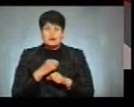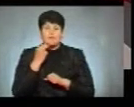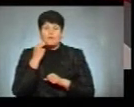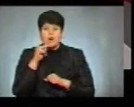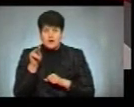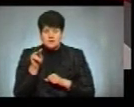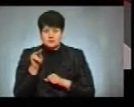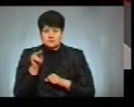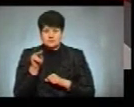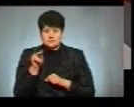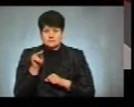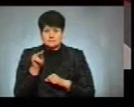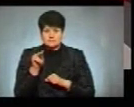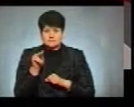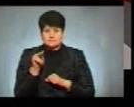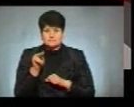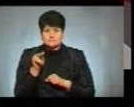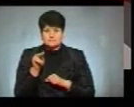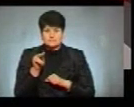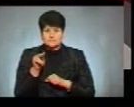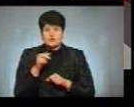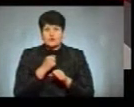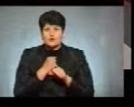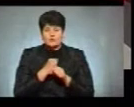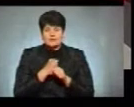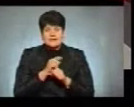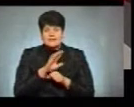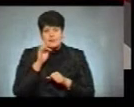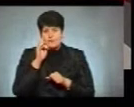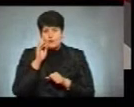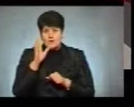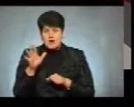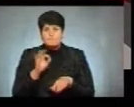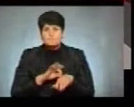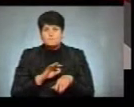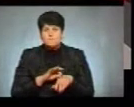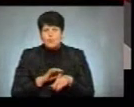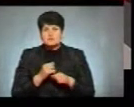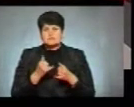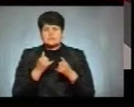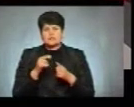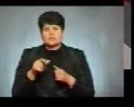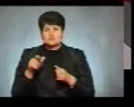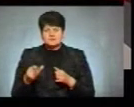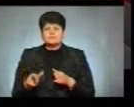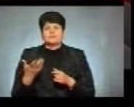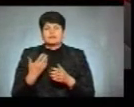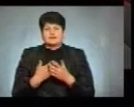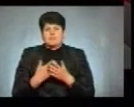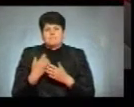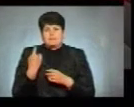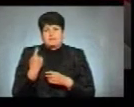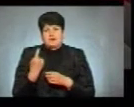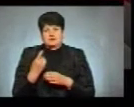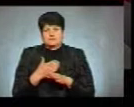покращення, радикальне, вдаючись до непопулярних, болісних для пацієнта, скажімо так, на першому